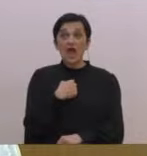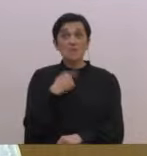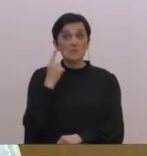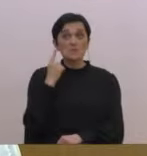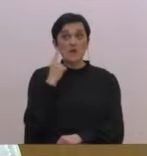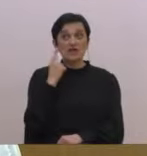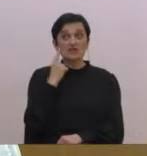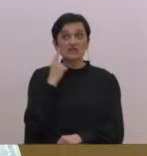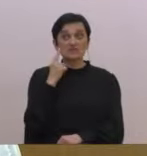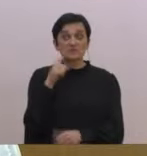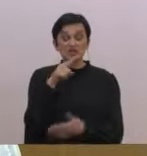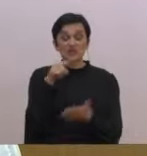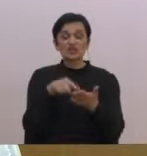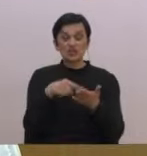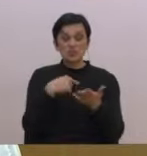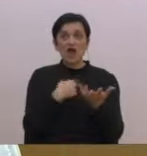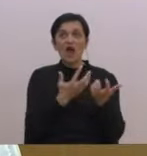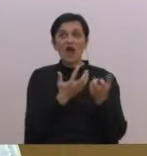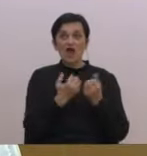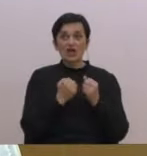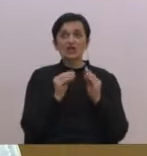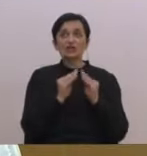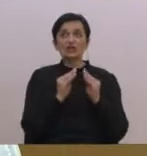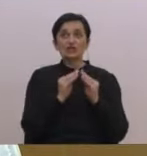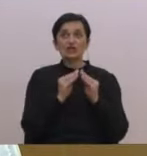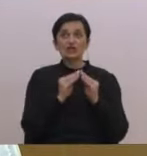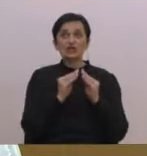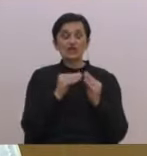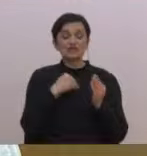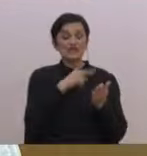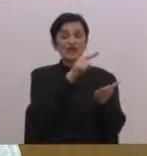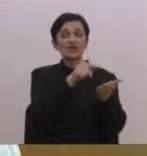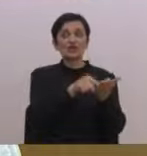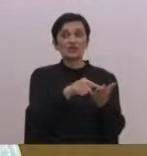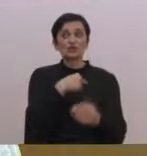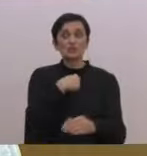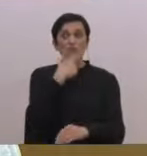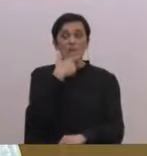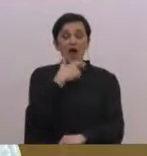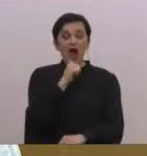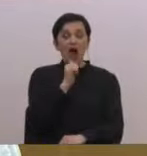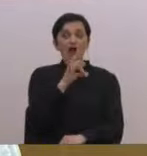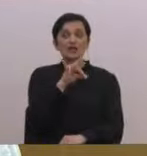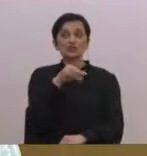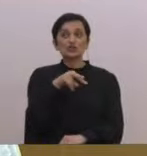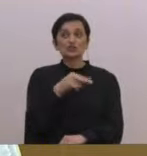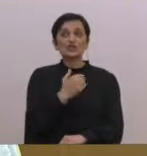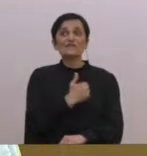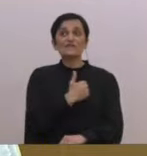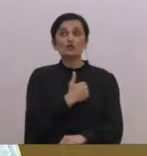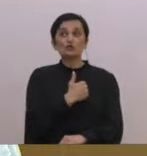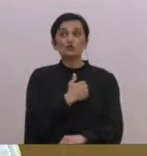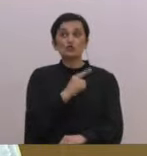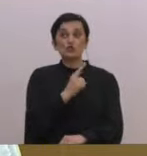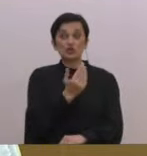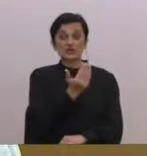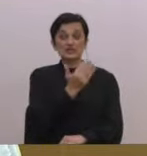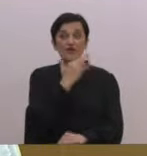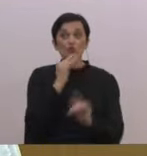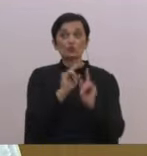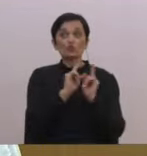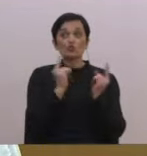Mesmis, e kit hoada viziare, pigi pe pasuchi mectebada, igi kit ho mectebada, me, pat o arcil, visur evdirom, tu e numbrul este